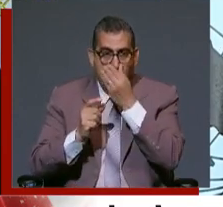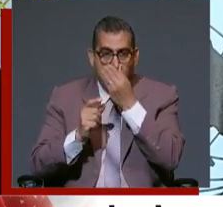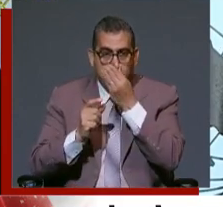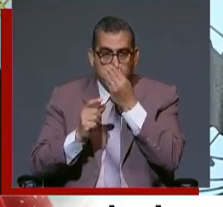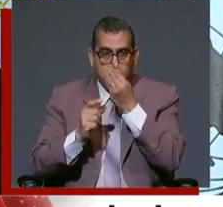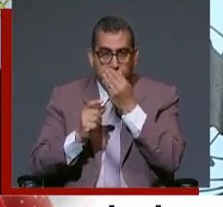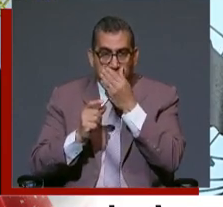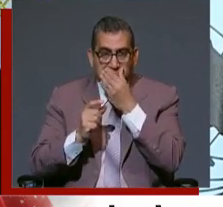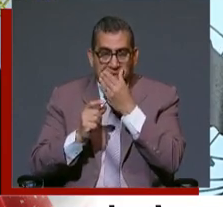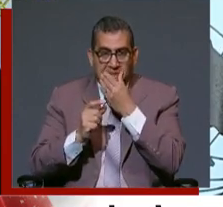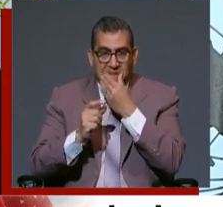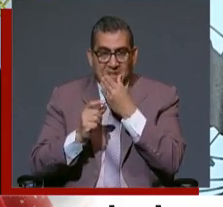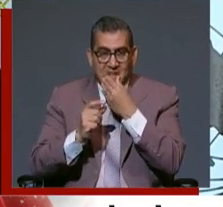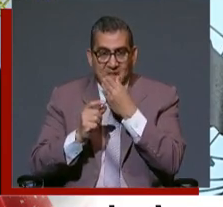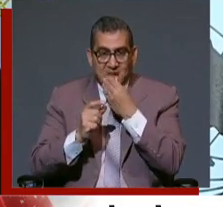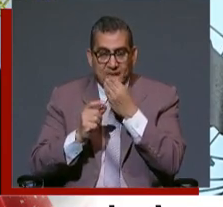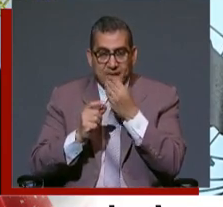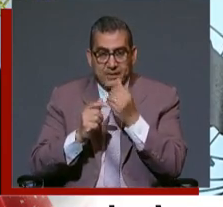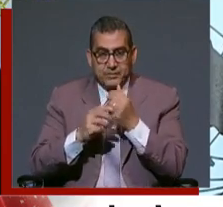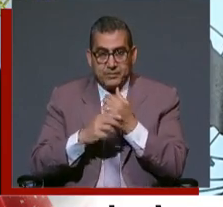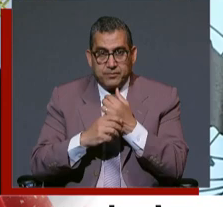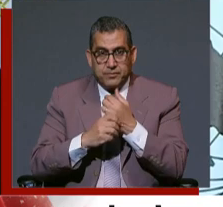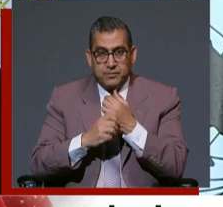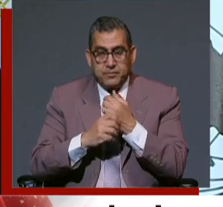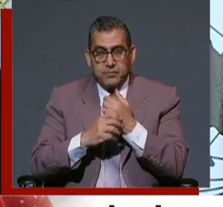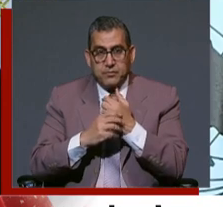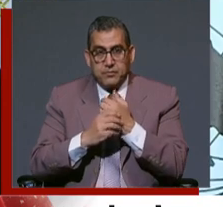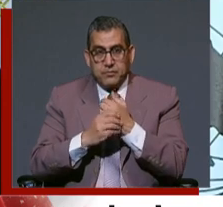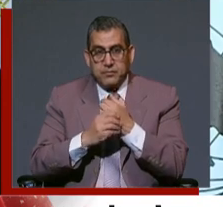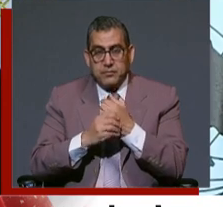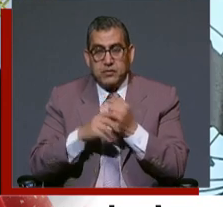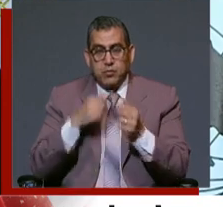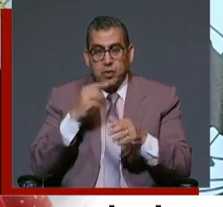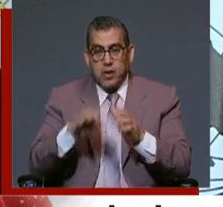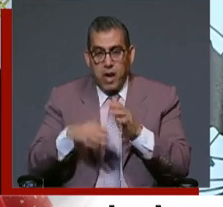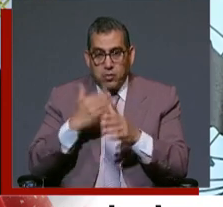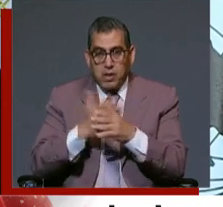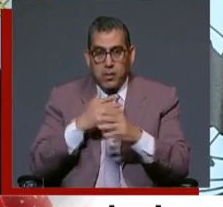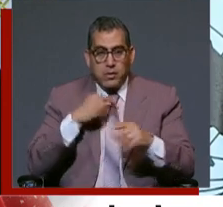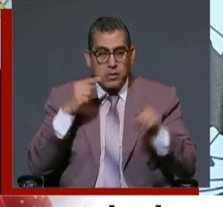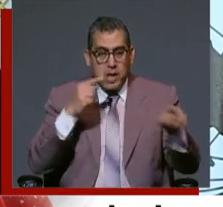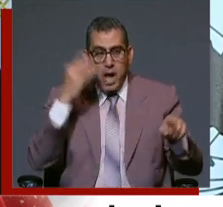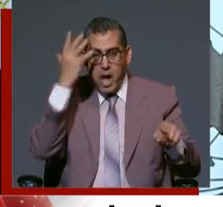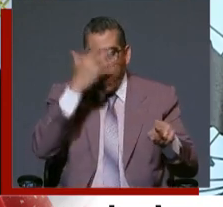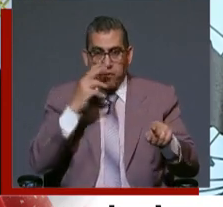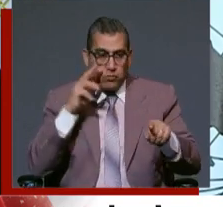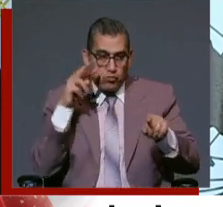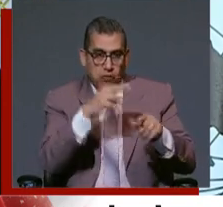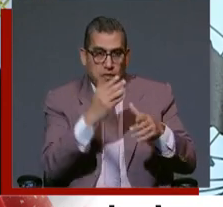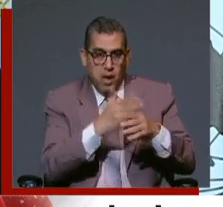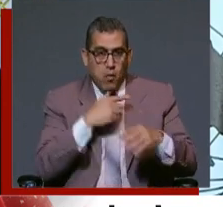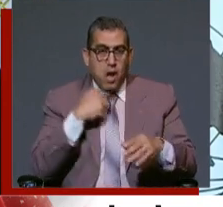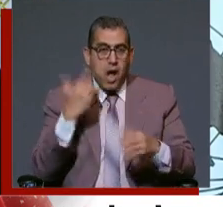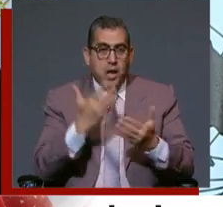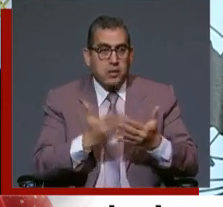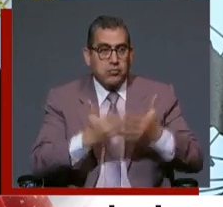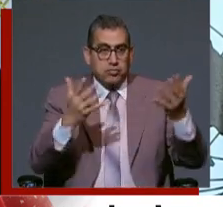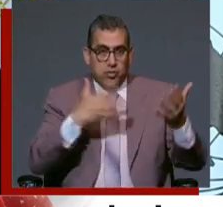لتوجيه حقوق السحب الخاصة في الاقتصاد الأخضر في أفريقيا، ونحن في حاجة إلى توسيع رقعة